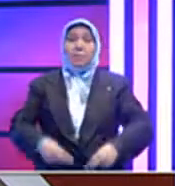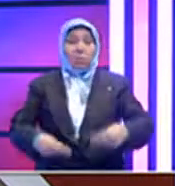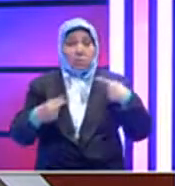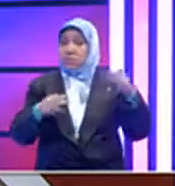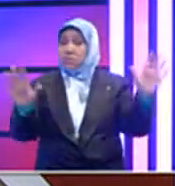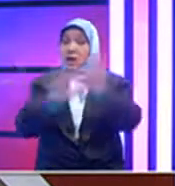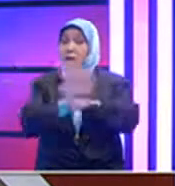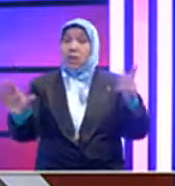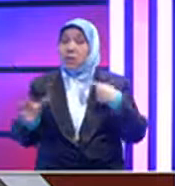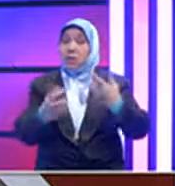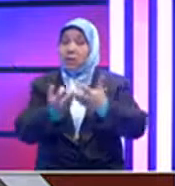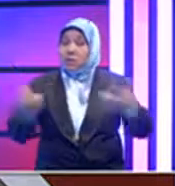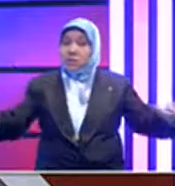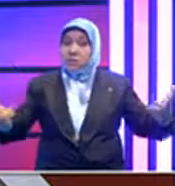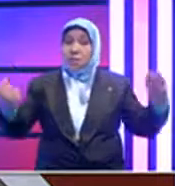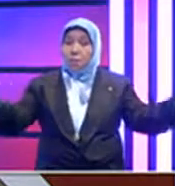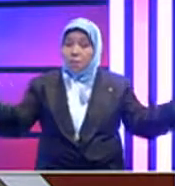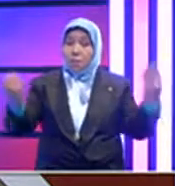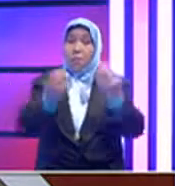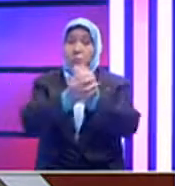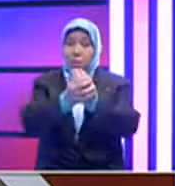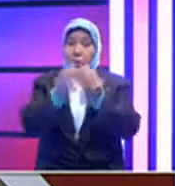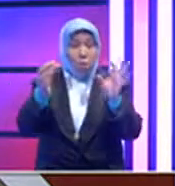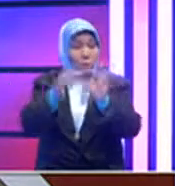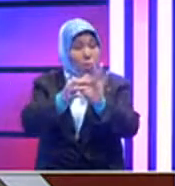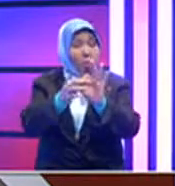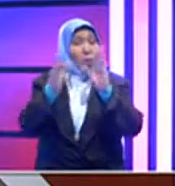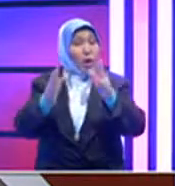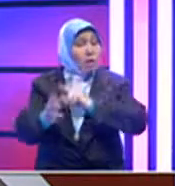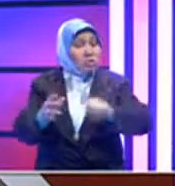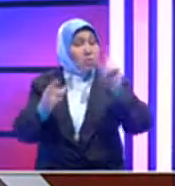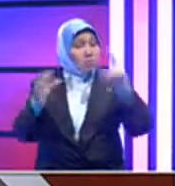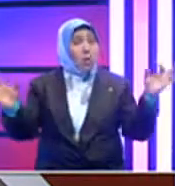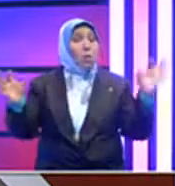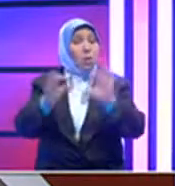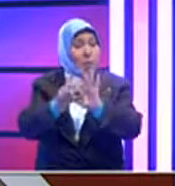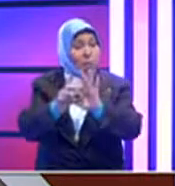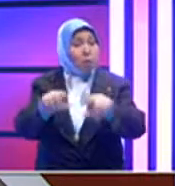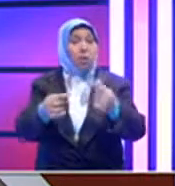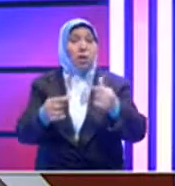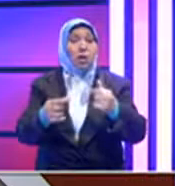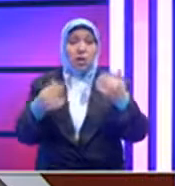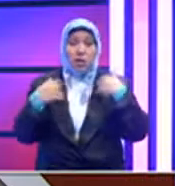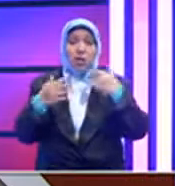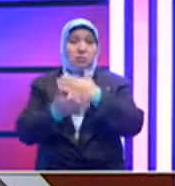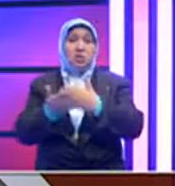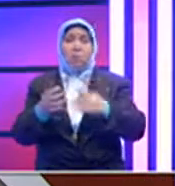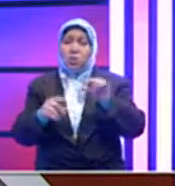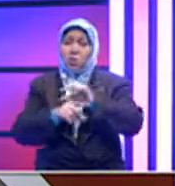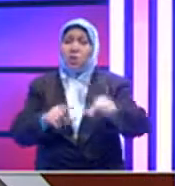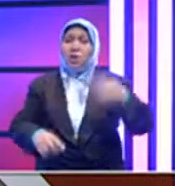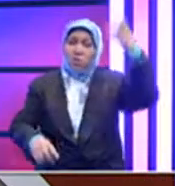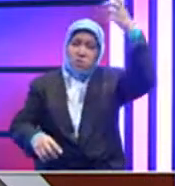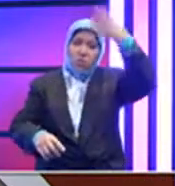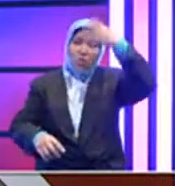dipecahkan kita telah disatukan orang Islam terutamanya kena disatukan dengan Quran bisa memang bisa saat betul aduh pakai songkok bener